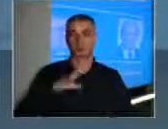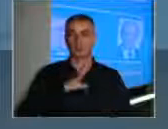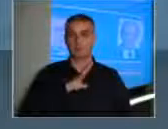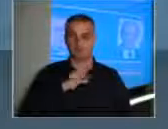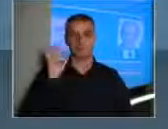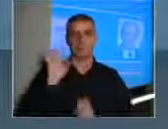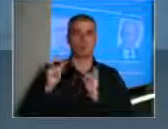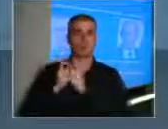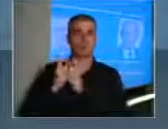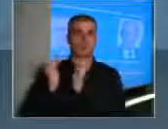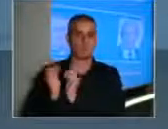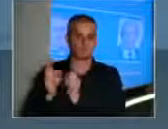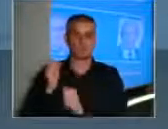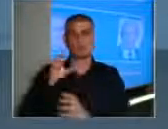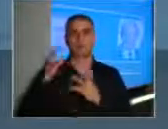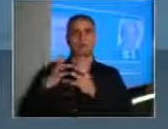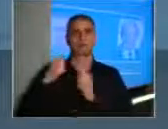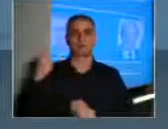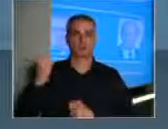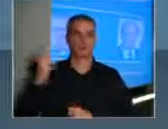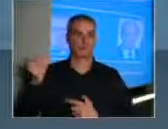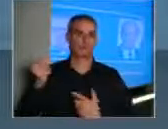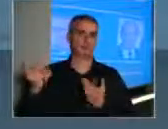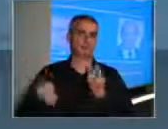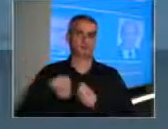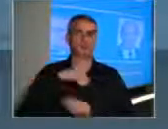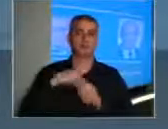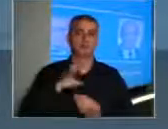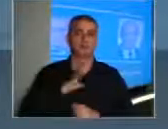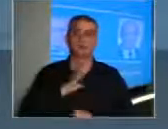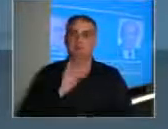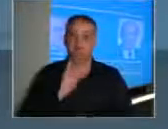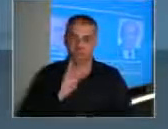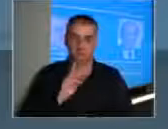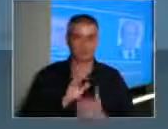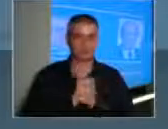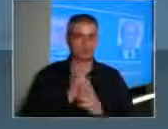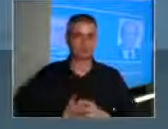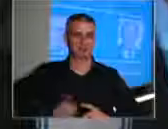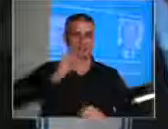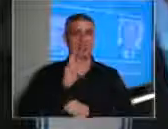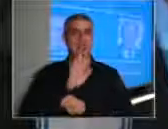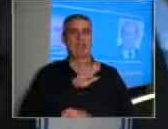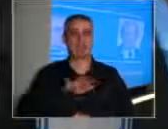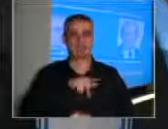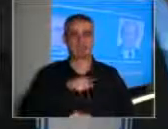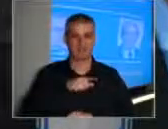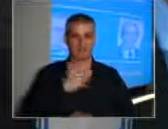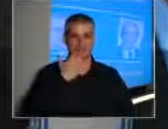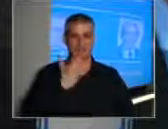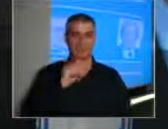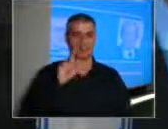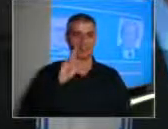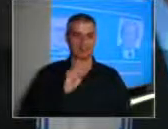פוגע במפלגות הקטנות בגוש הימין. ומשחק ממש באש, שלום לשר להגנת הסביבה זאב